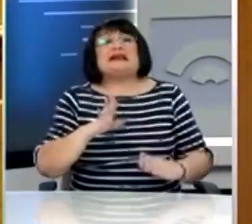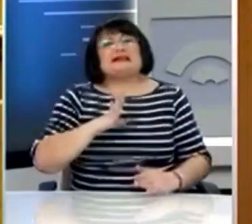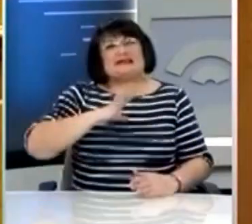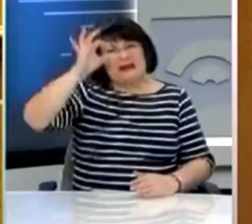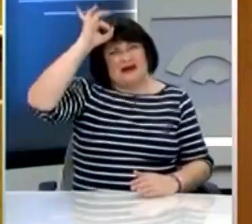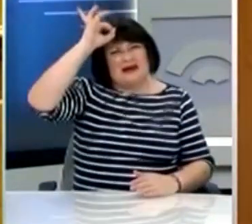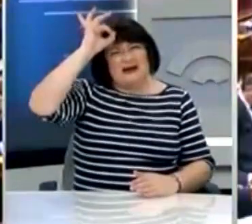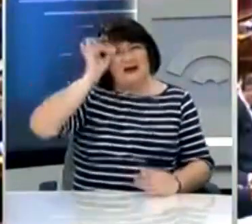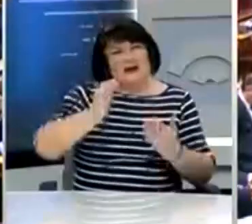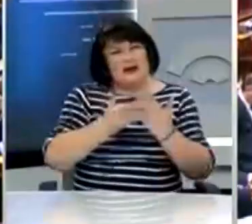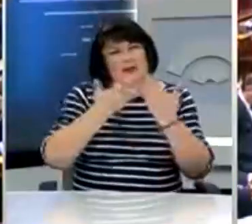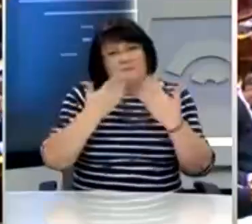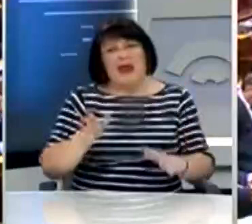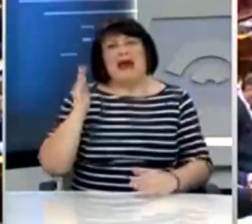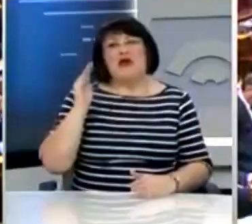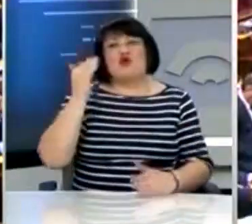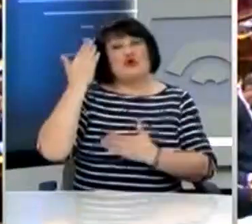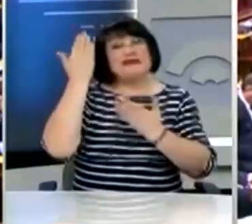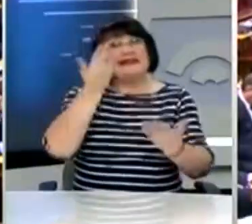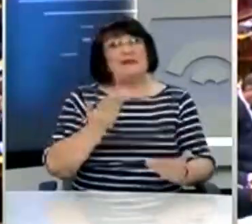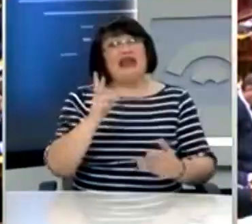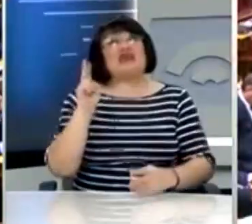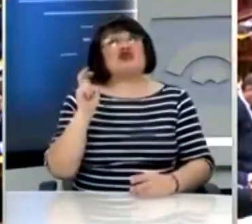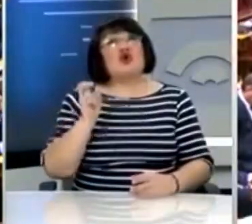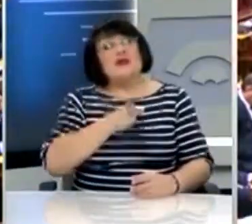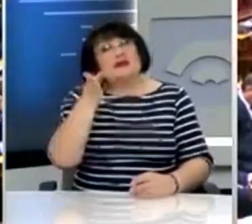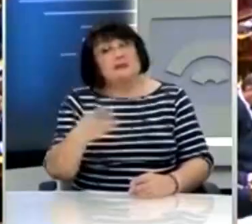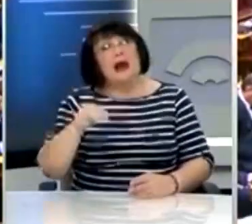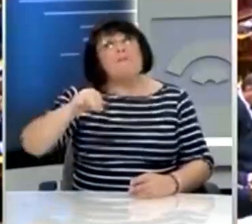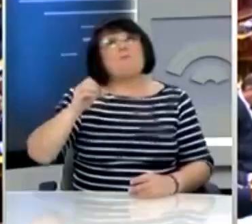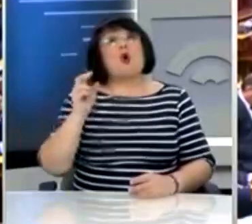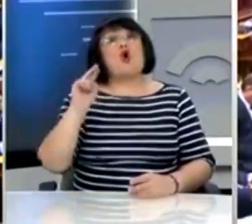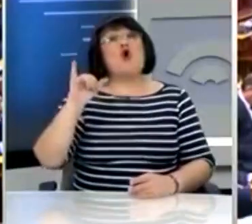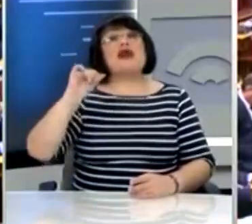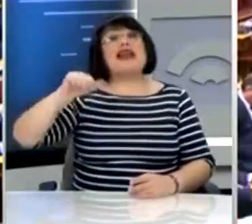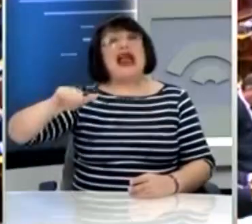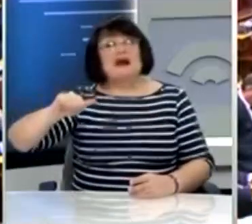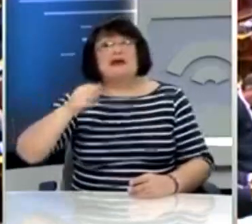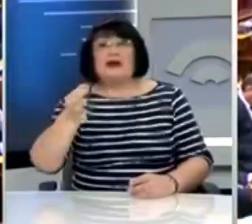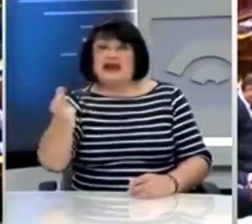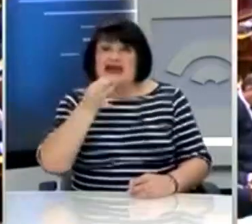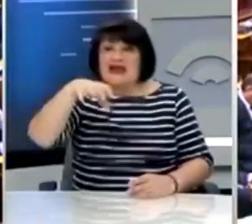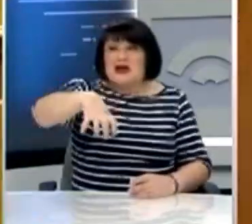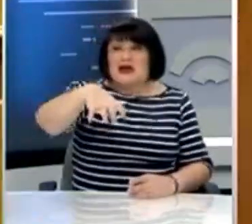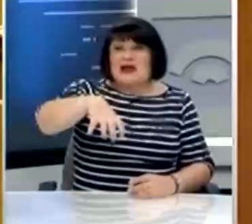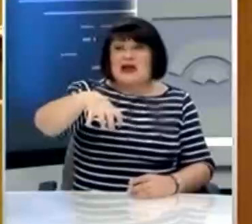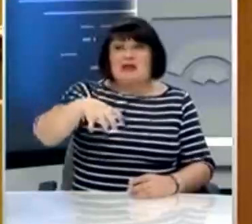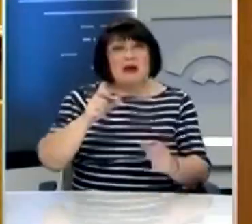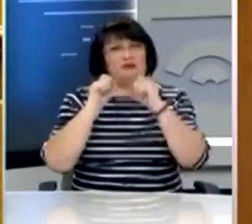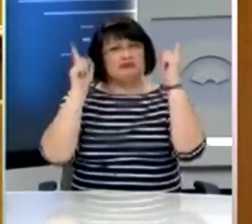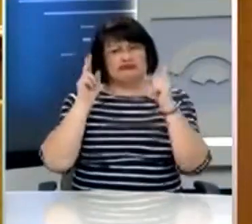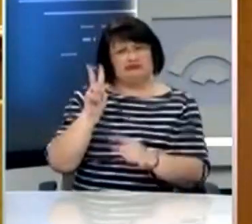επισκέφθηκε τη Μόρια τον Ιούλιο και προς τιμήν του τότε μίλησε για τη θετική του